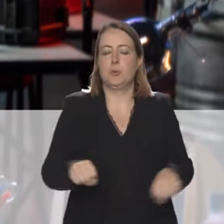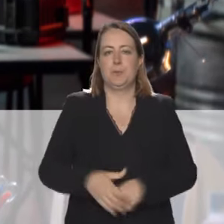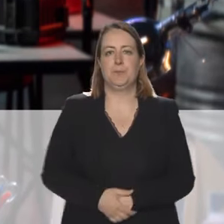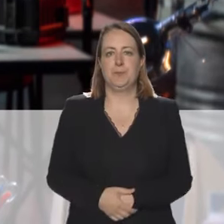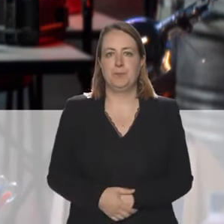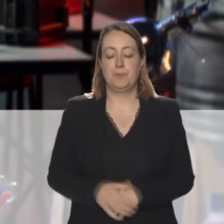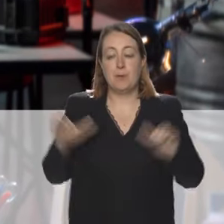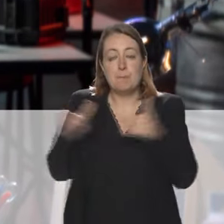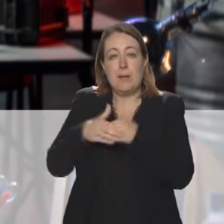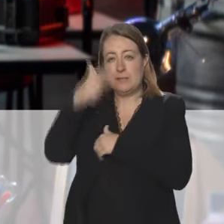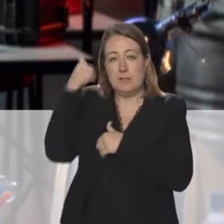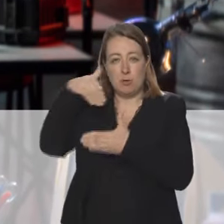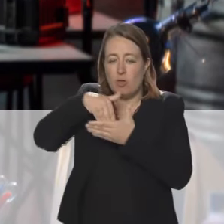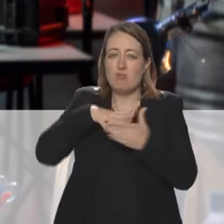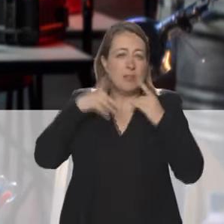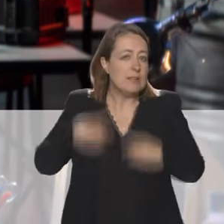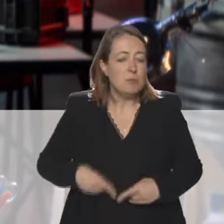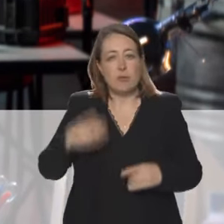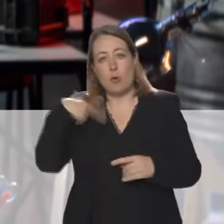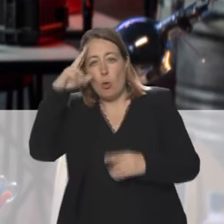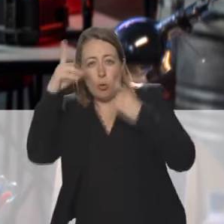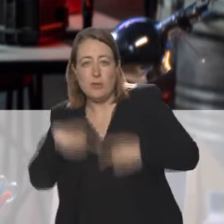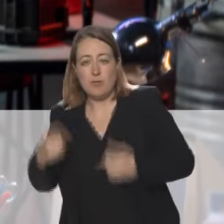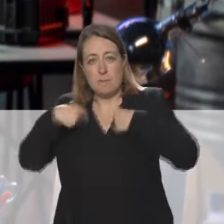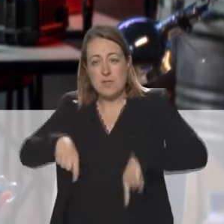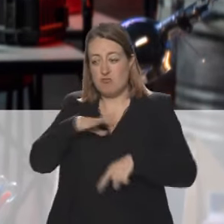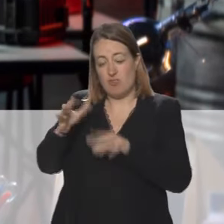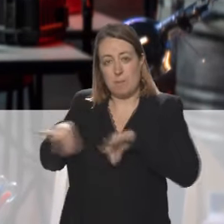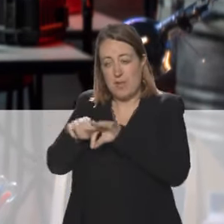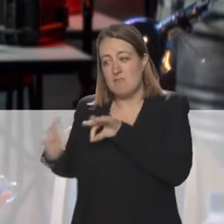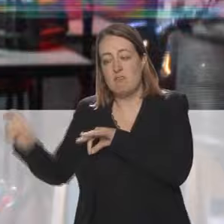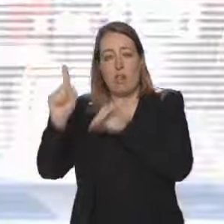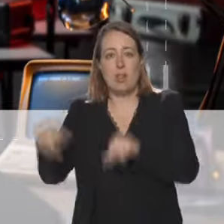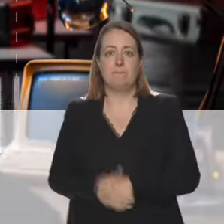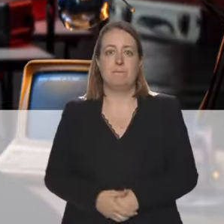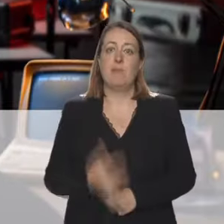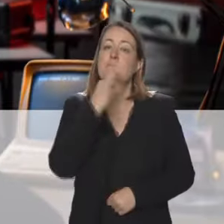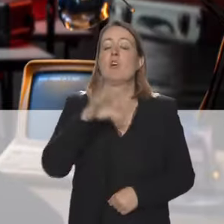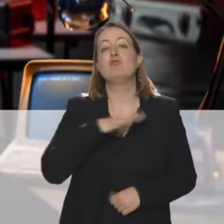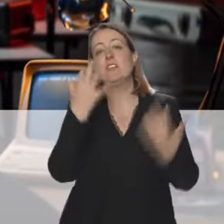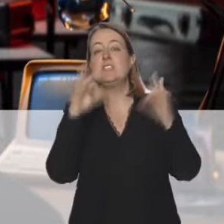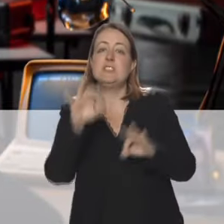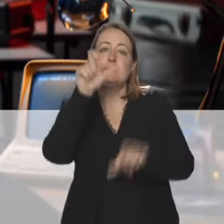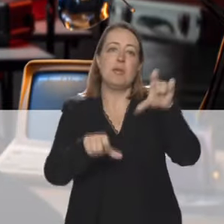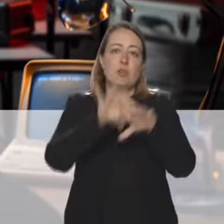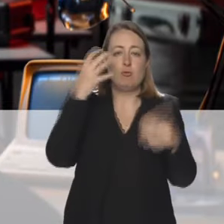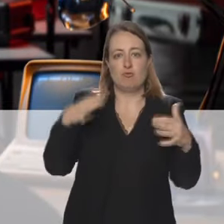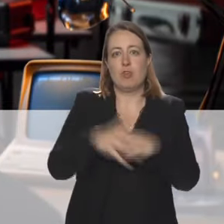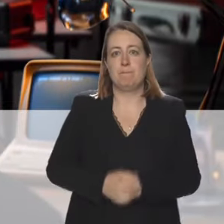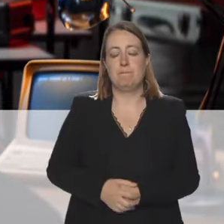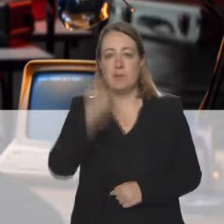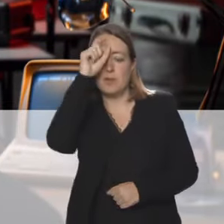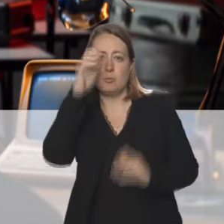démocratique. Le Parti Pirate a déjà des députés, des eurodéputés, des ministres dans plusieurs pays d'Europe. En France, nous sommes une dizaine d'élus,